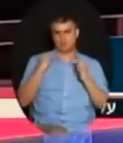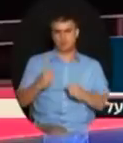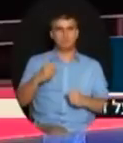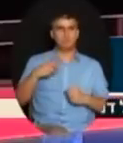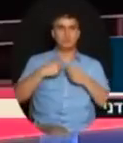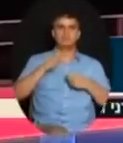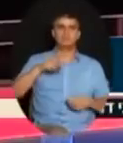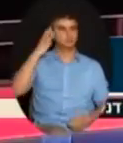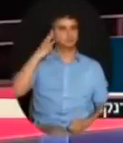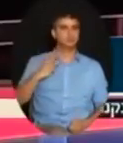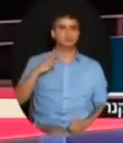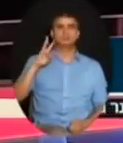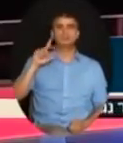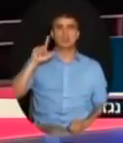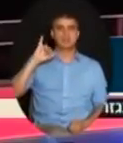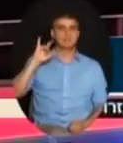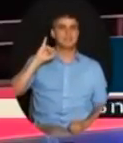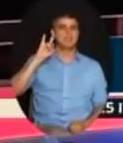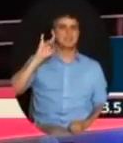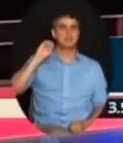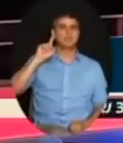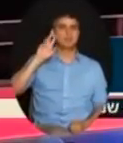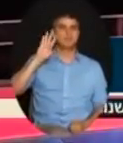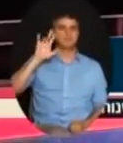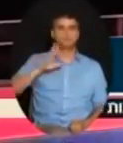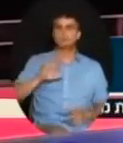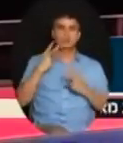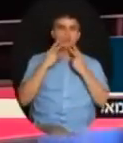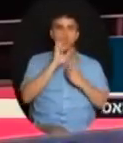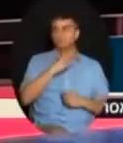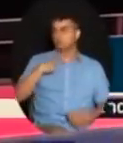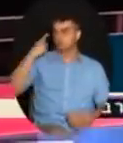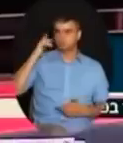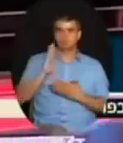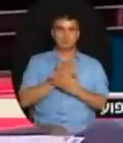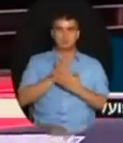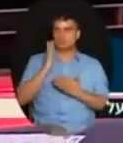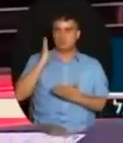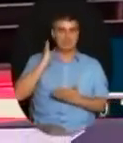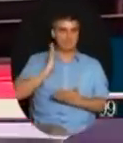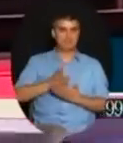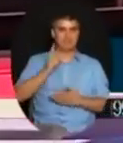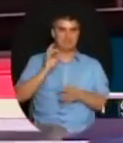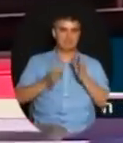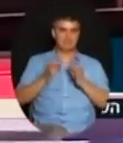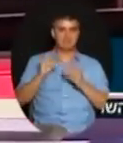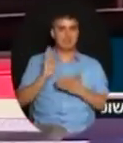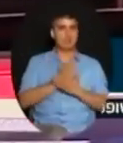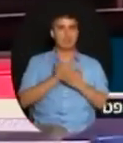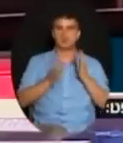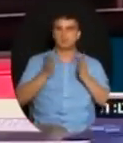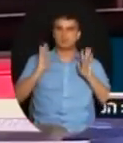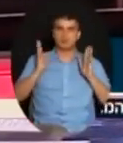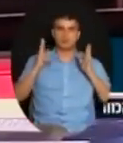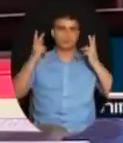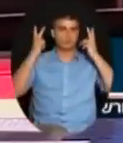חברת הכנסת שלי יחימוביץ מצטרפת אלינו, שלום לך. שלום אורית. תגובה ראשונה שלך. אני חושבת שזה פסק גזר דין ובצידו הכרעת דין מאוד